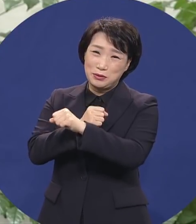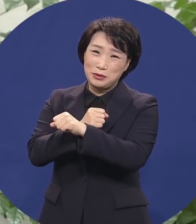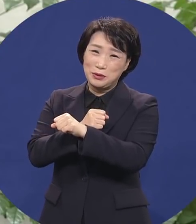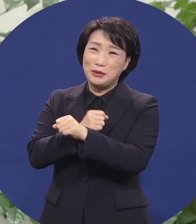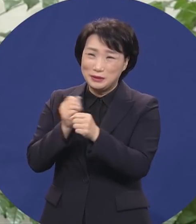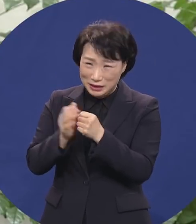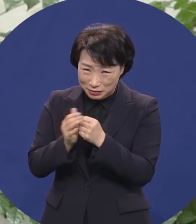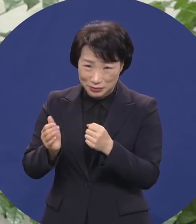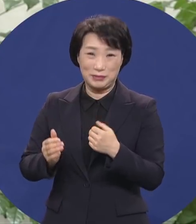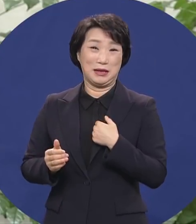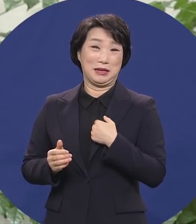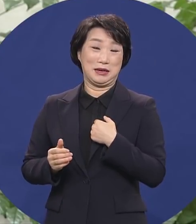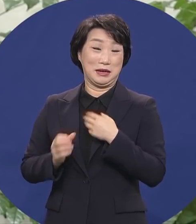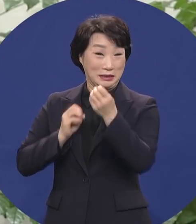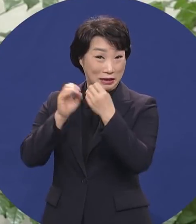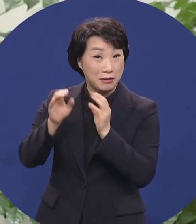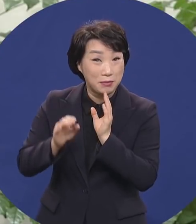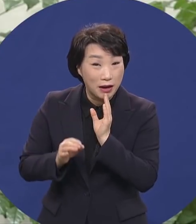공로 때문에